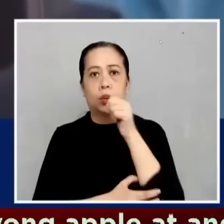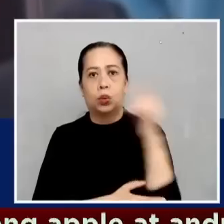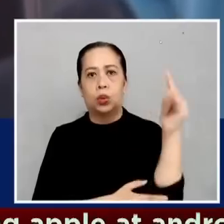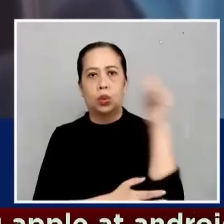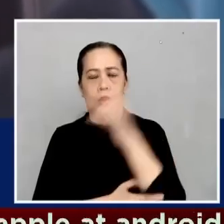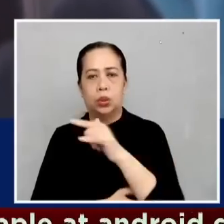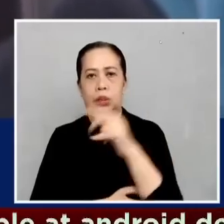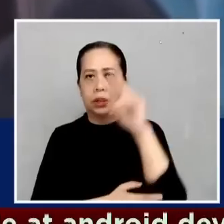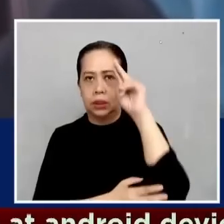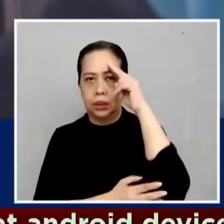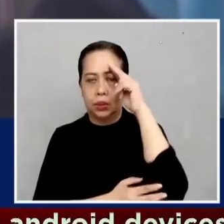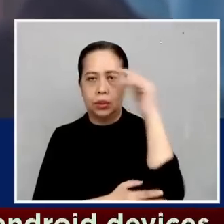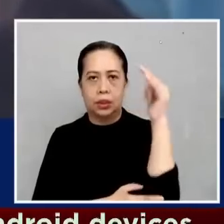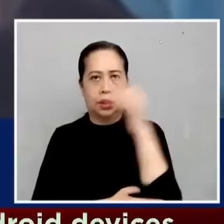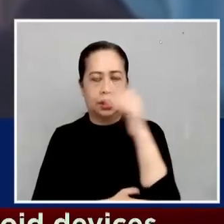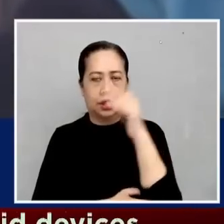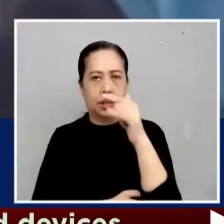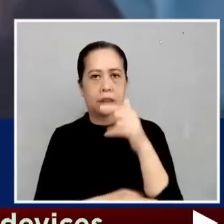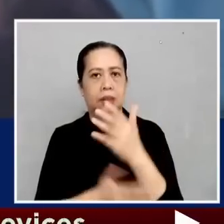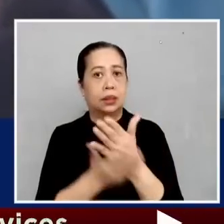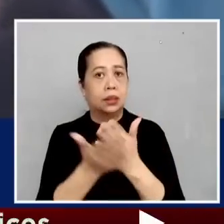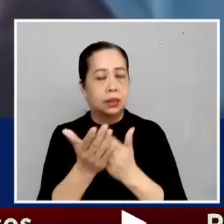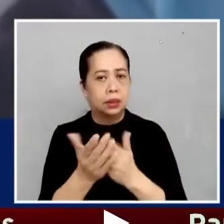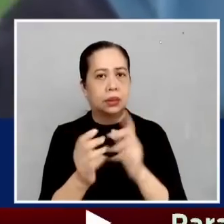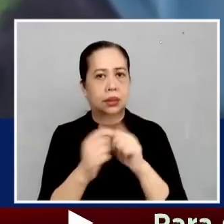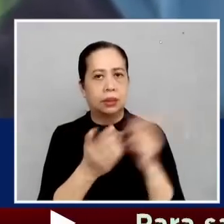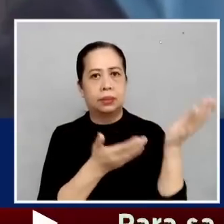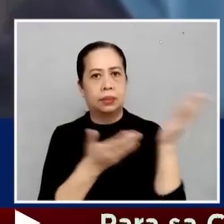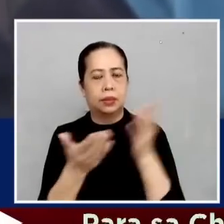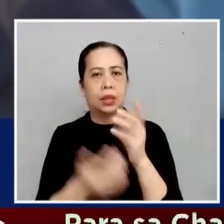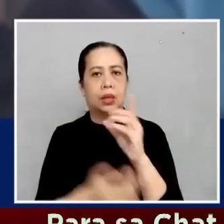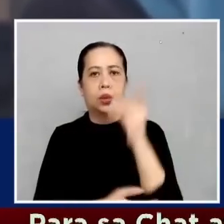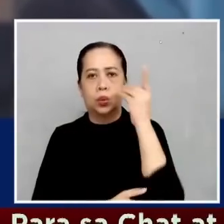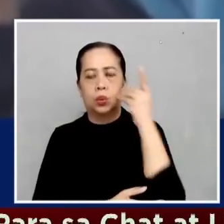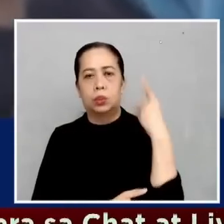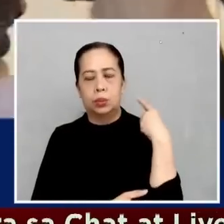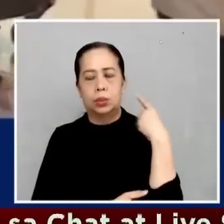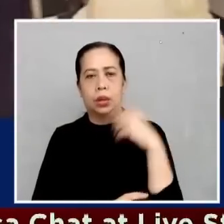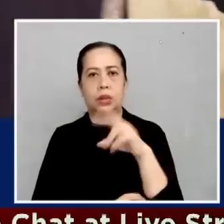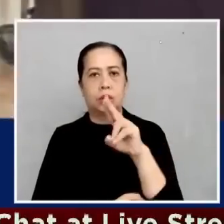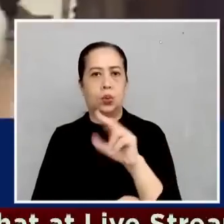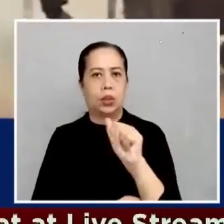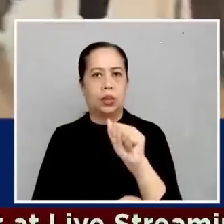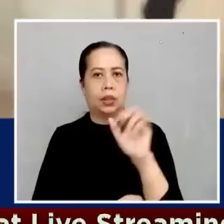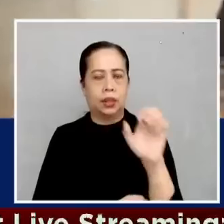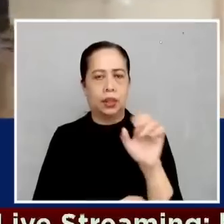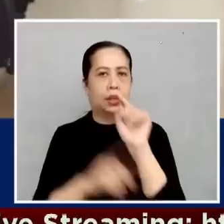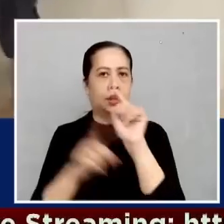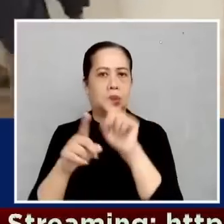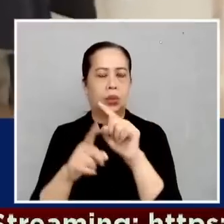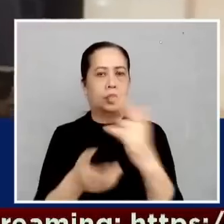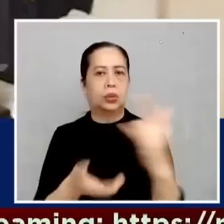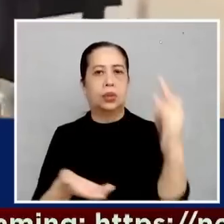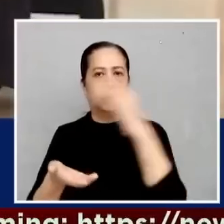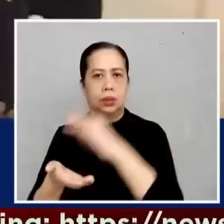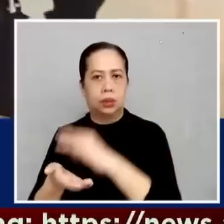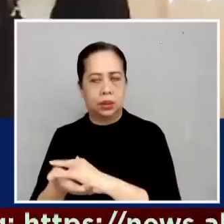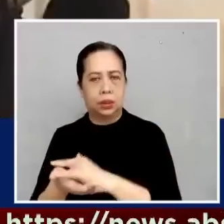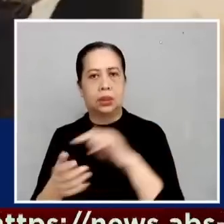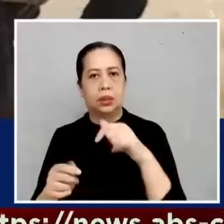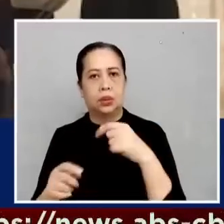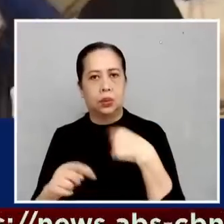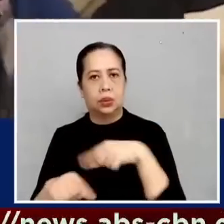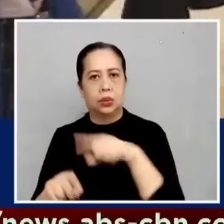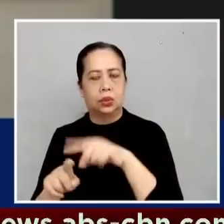Saudi Airlines, habang ang iba ihahatid sa Dubai, United Arab Emirates at doon isasakay sa chartered flight ng